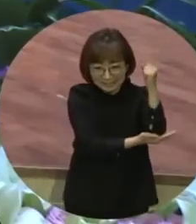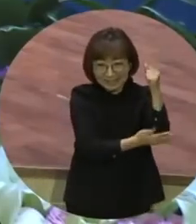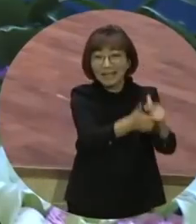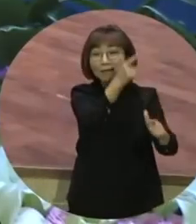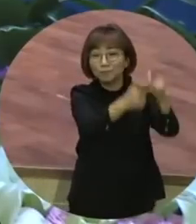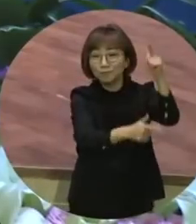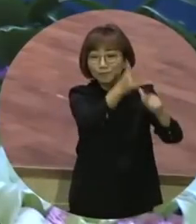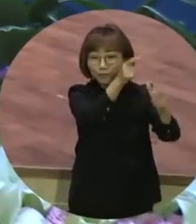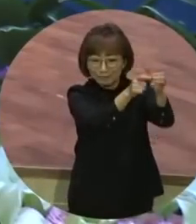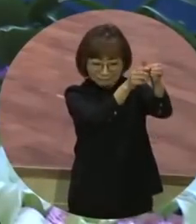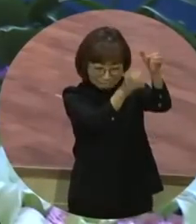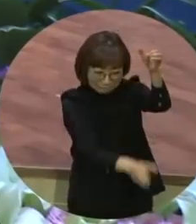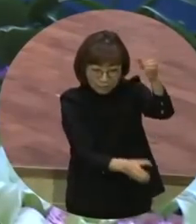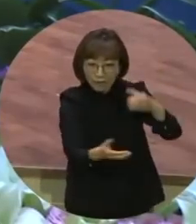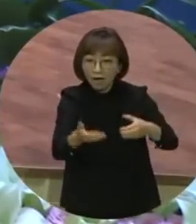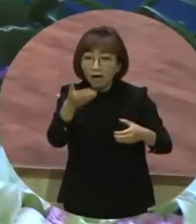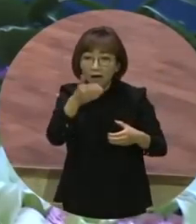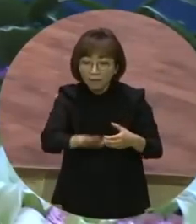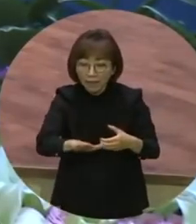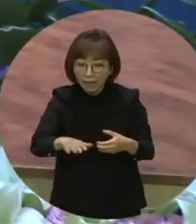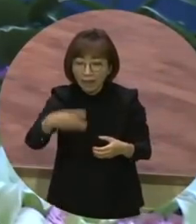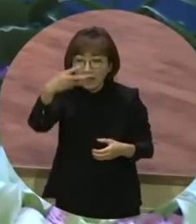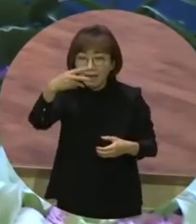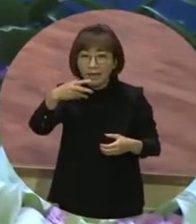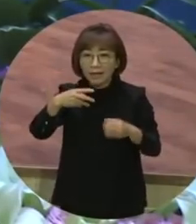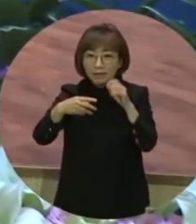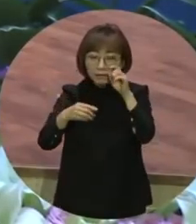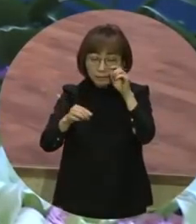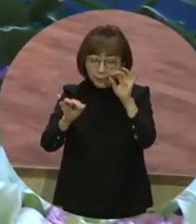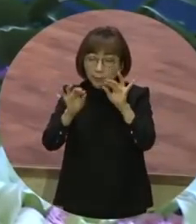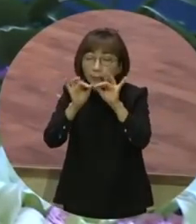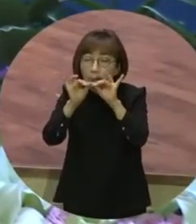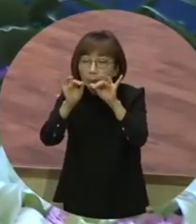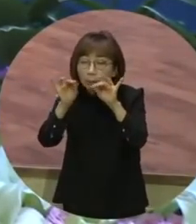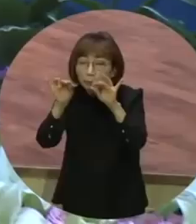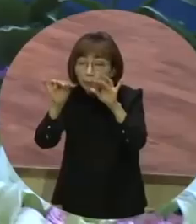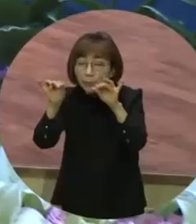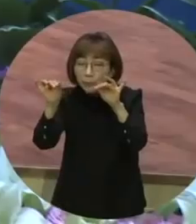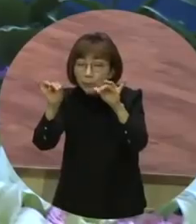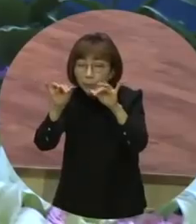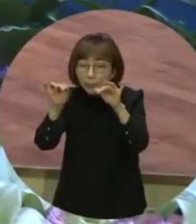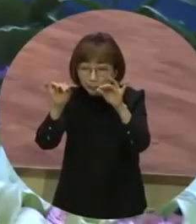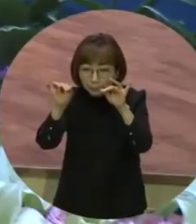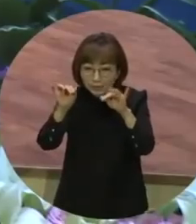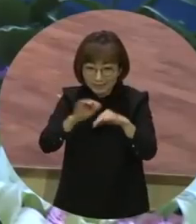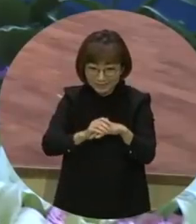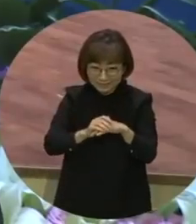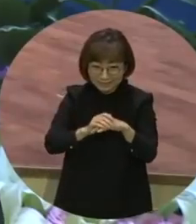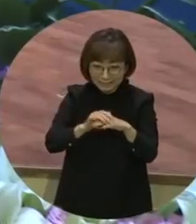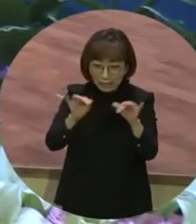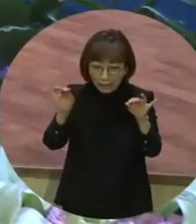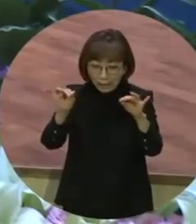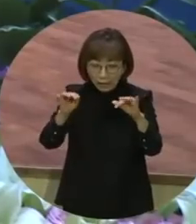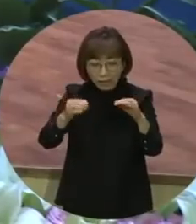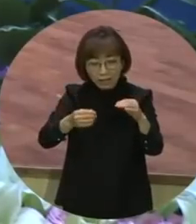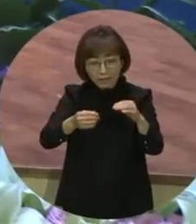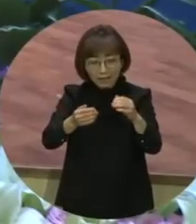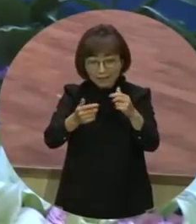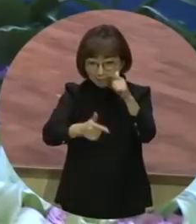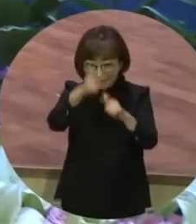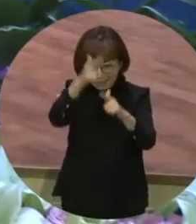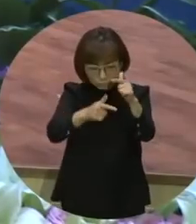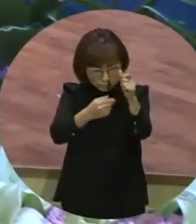그런데 들보는 뭐요? 나무의 대패 조각이지요. 조만한 조각, 이 티끌 같은 거지요. 티끌 같은